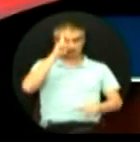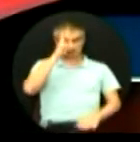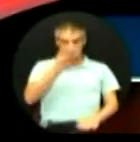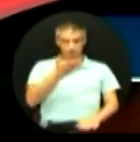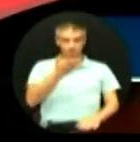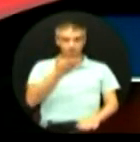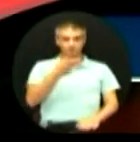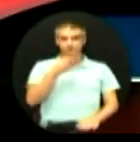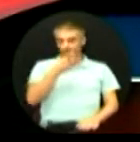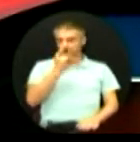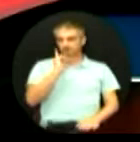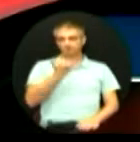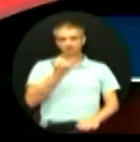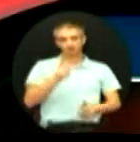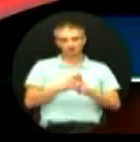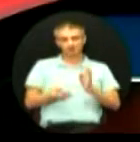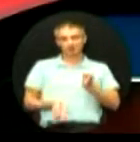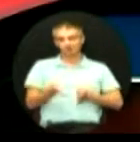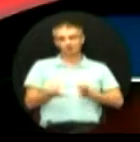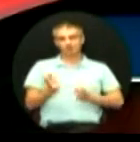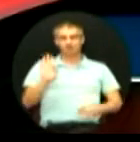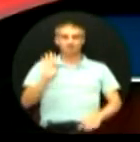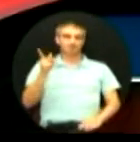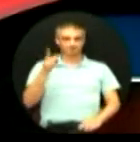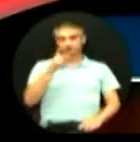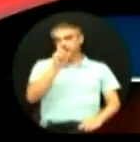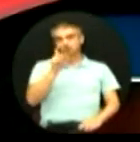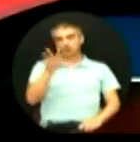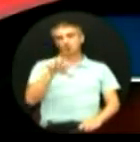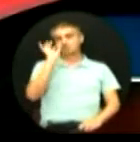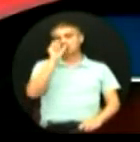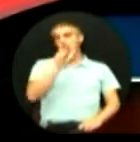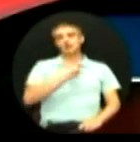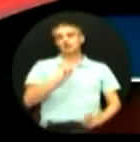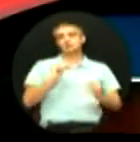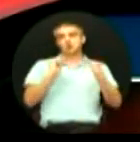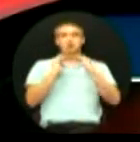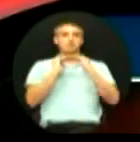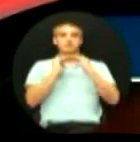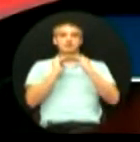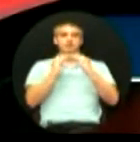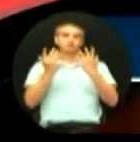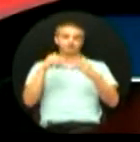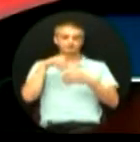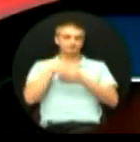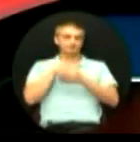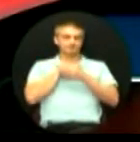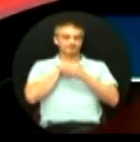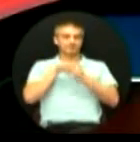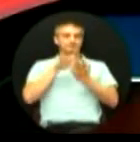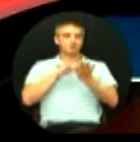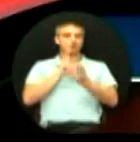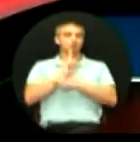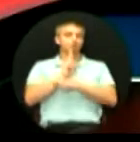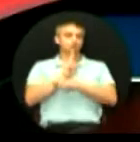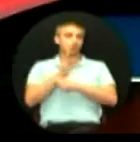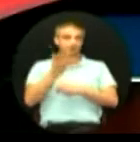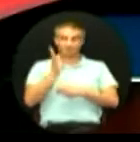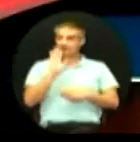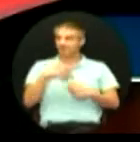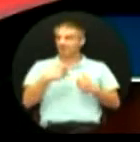לרשימת הליכוד, והוא עוקץ את נתניהו על כך שאולי הוא בחר את האדם הלא נכון במסגרת המקומות המשוריינים, אבל